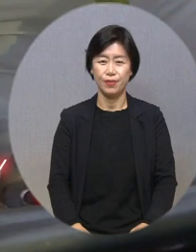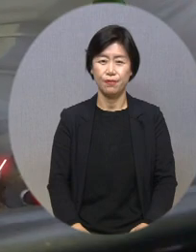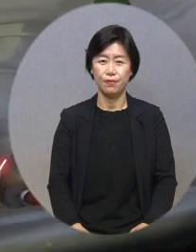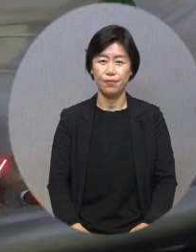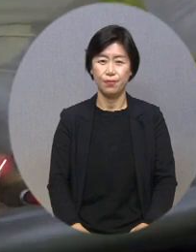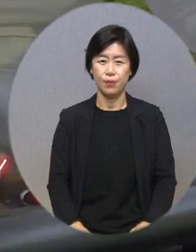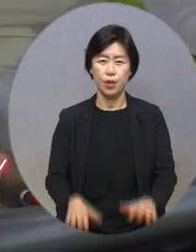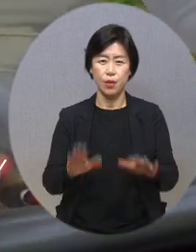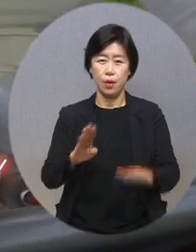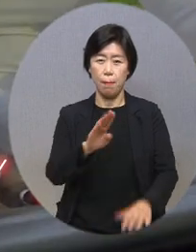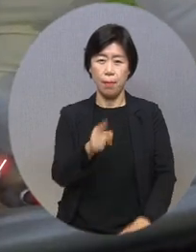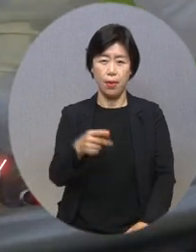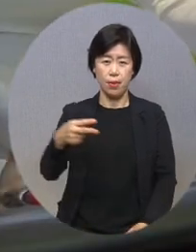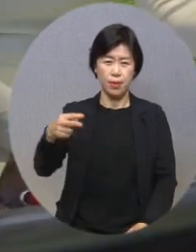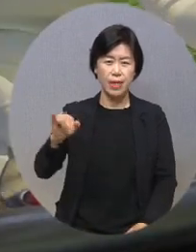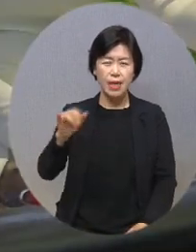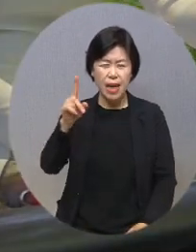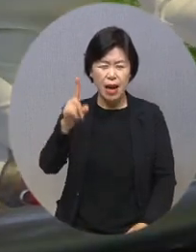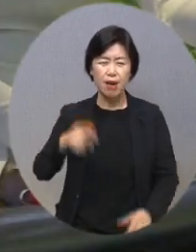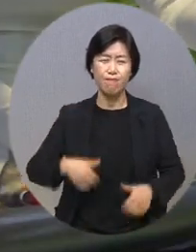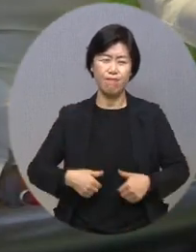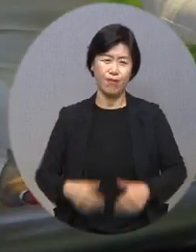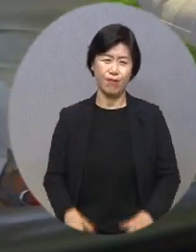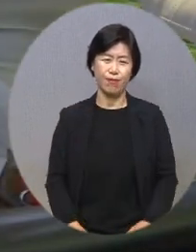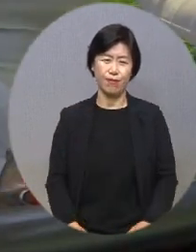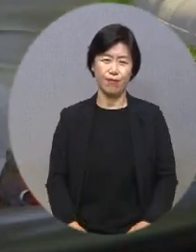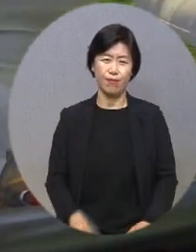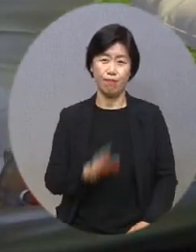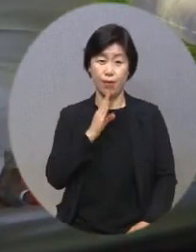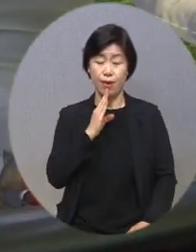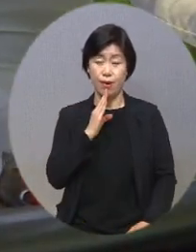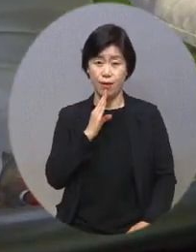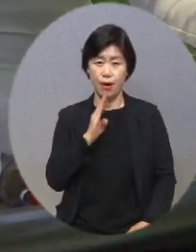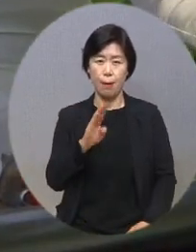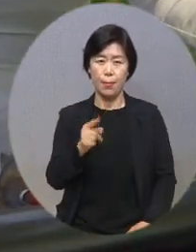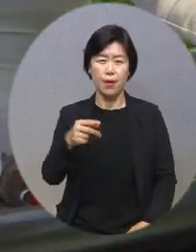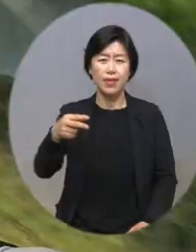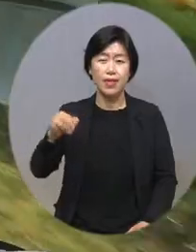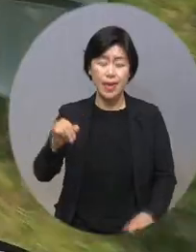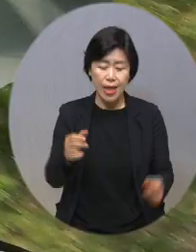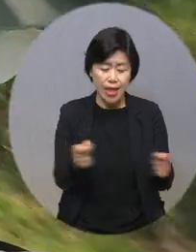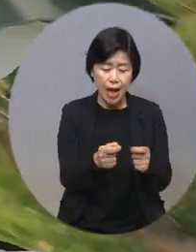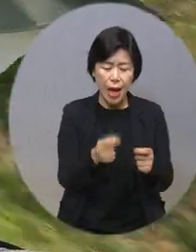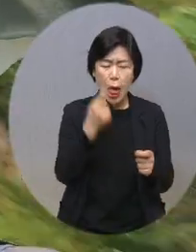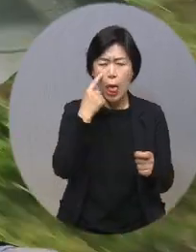그 사료를 줘야 되는데. 그러니까, 이번에 오빠 다시 한번 붙여주세요.